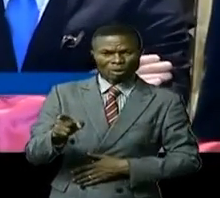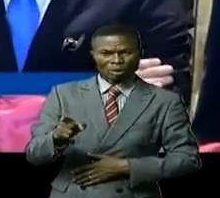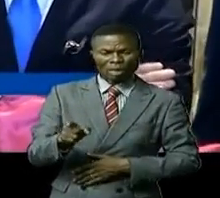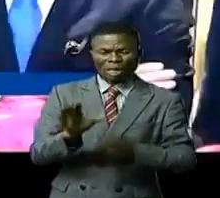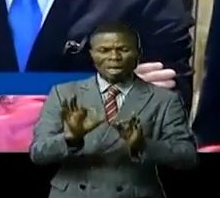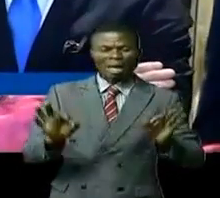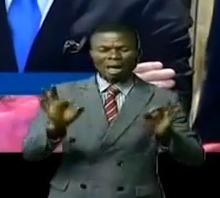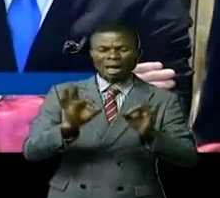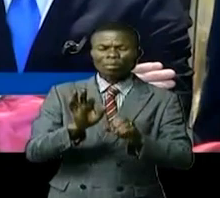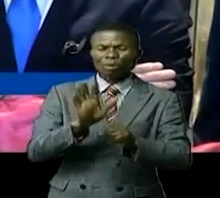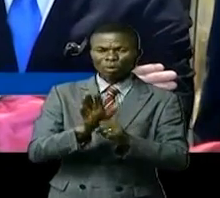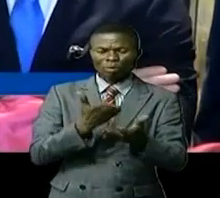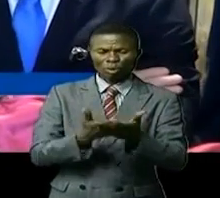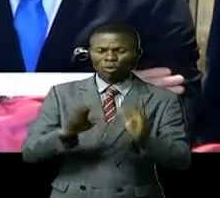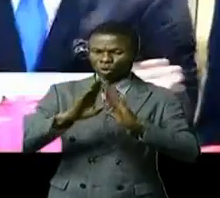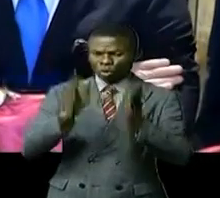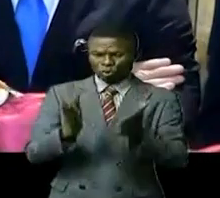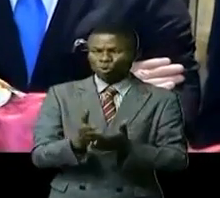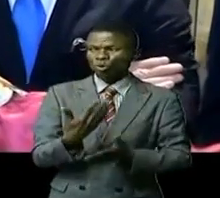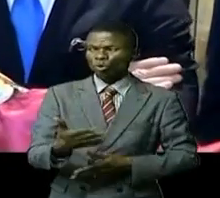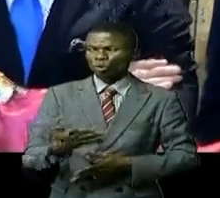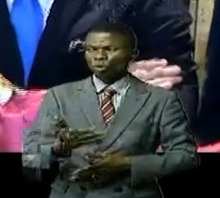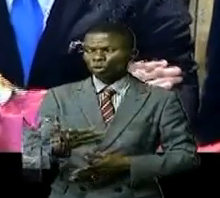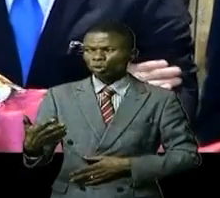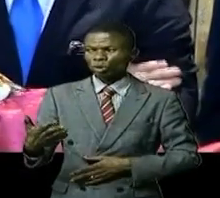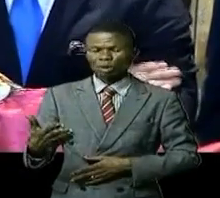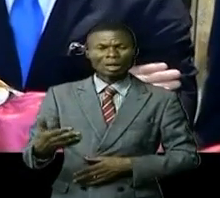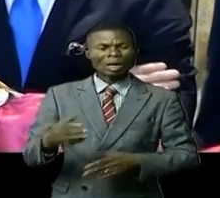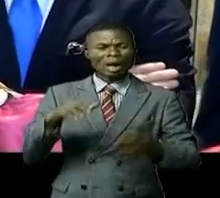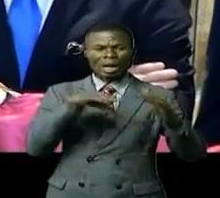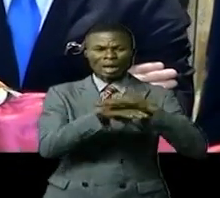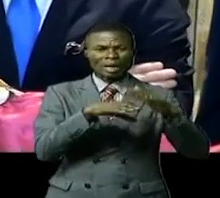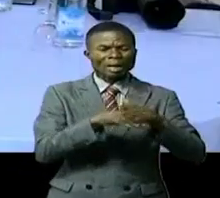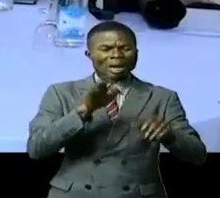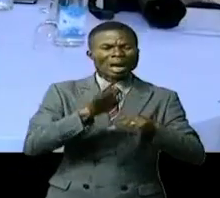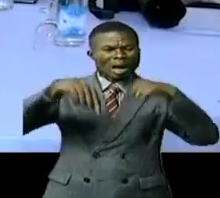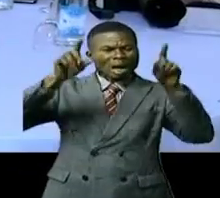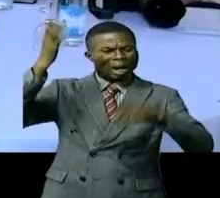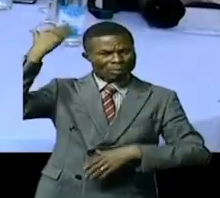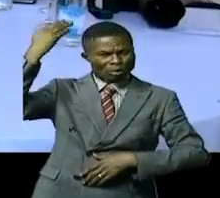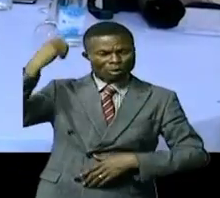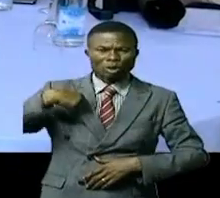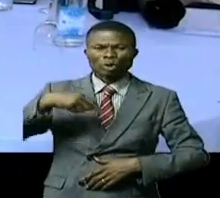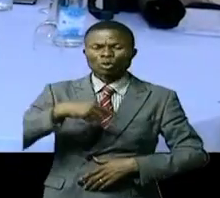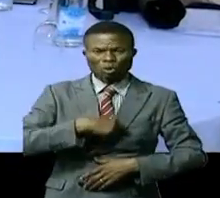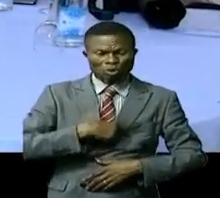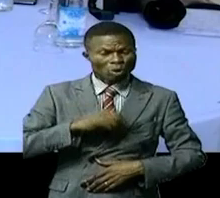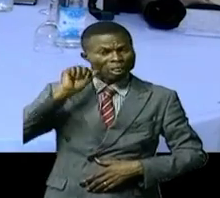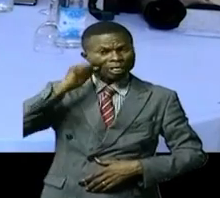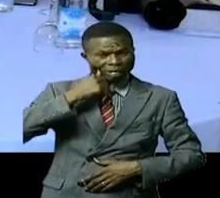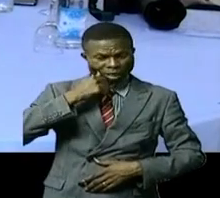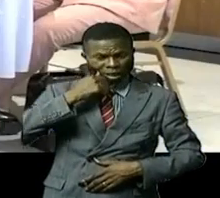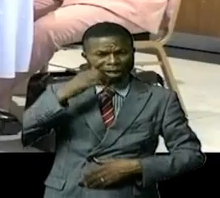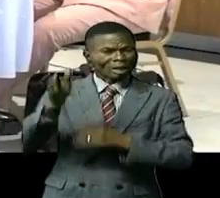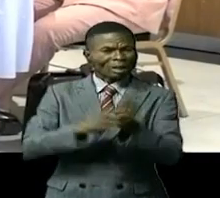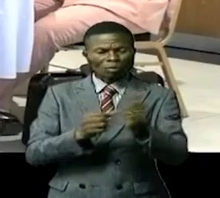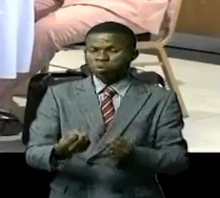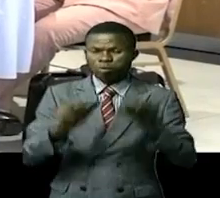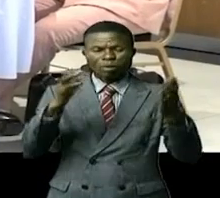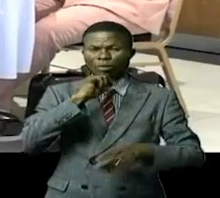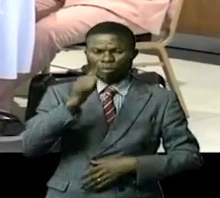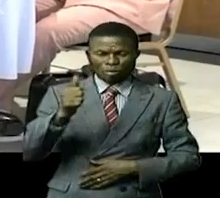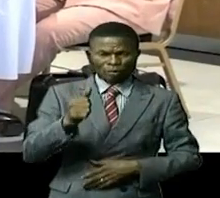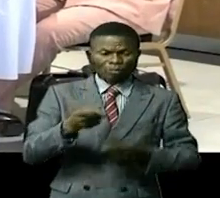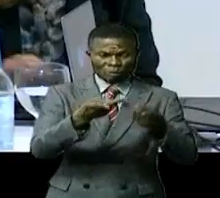contribution énorme avec tout ce que les tourbières ont pu stocker pendant des siècles. Nous ne voulons pas que demain ça puisse exploser. À cette zone